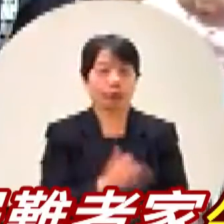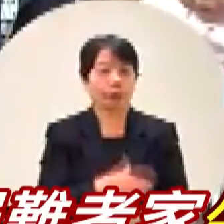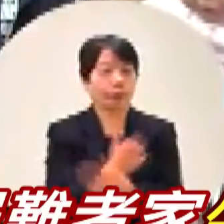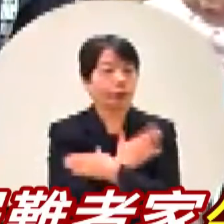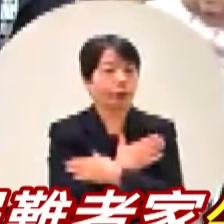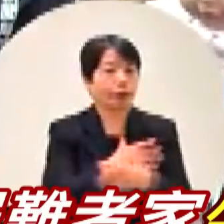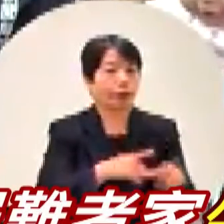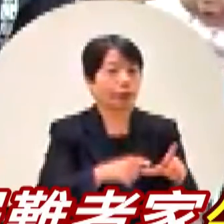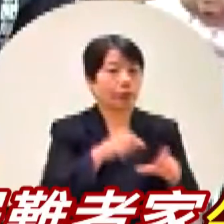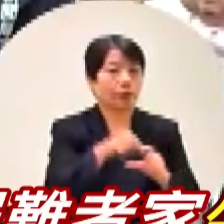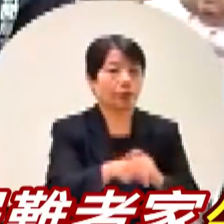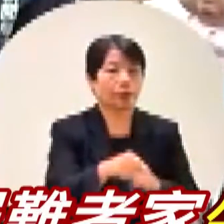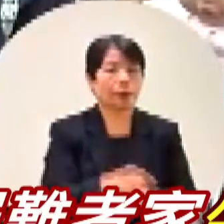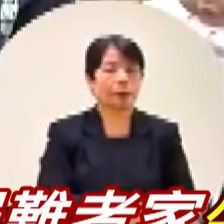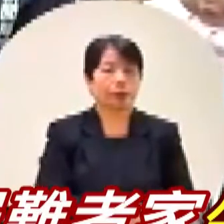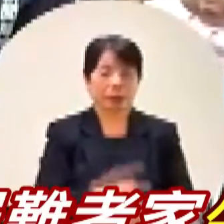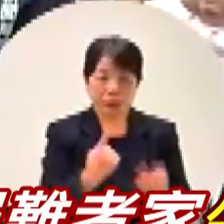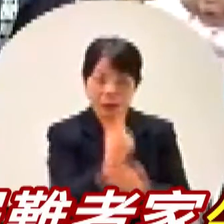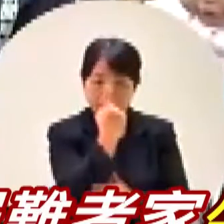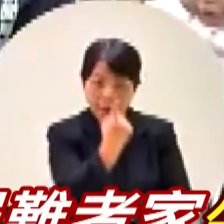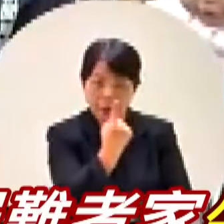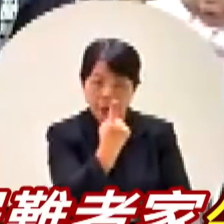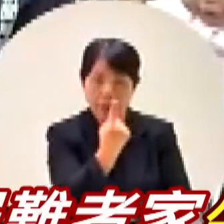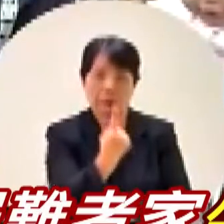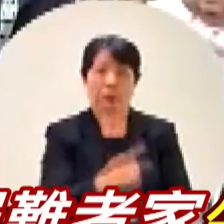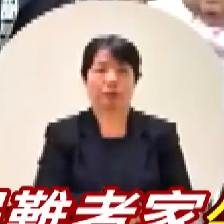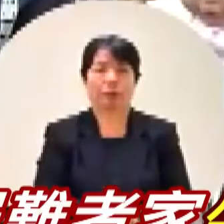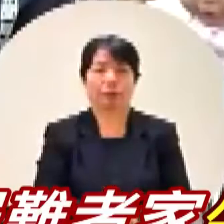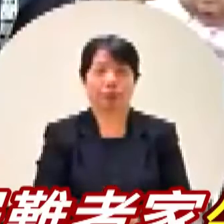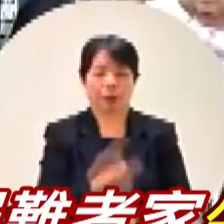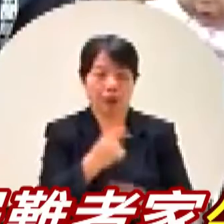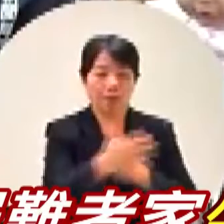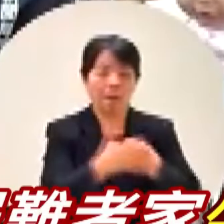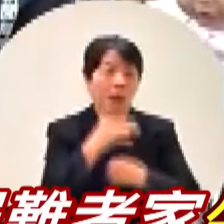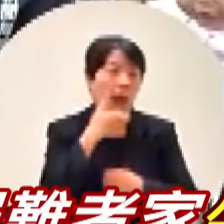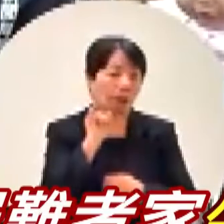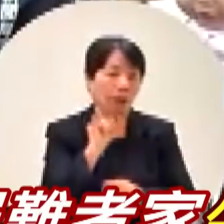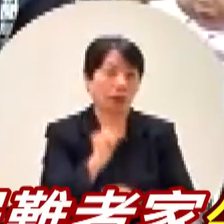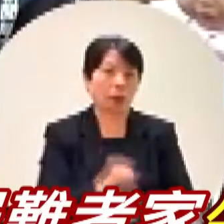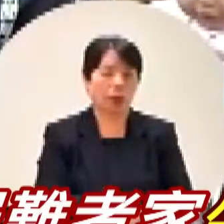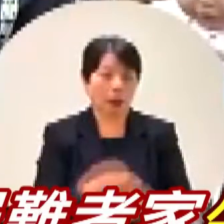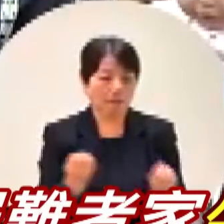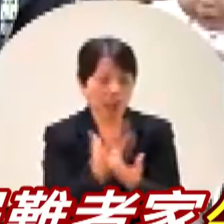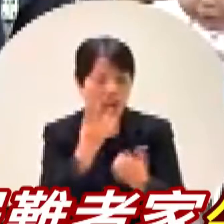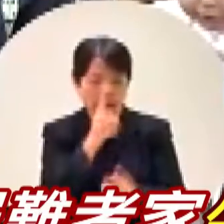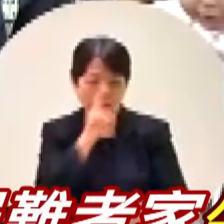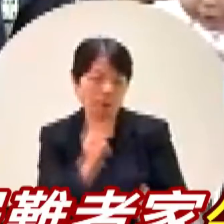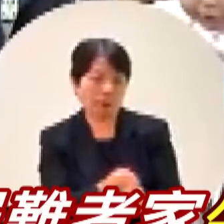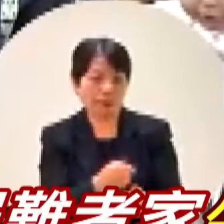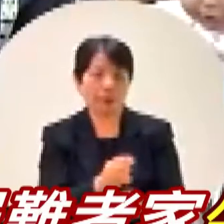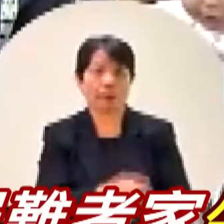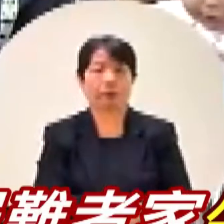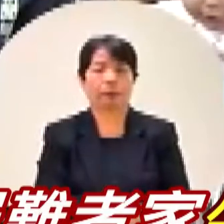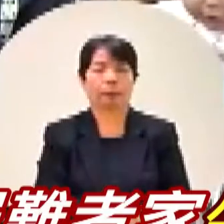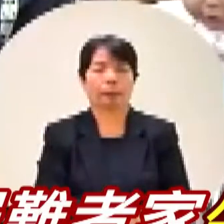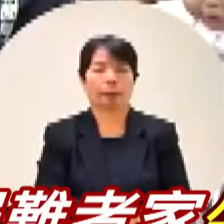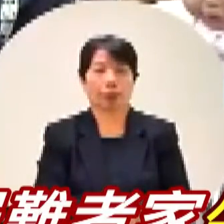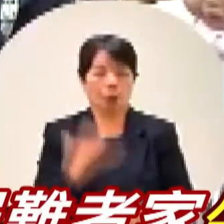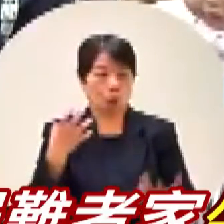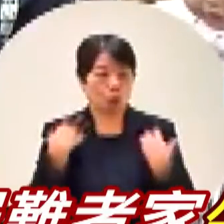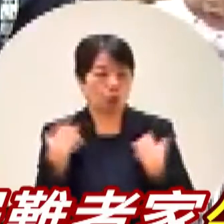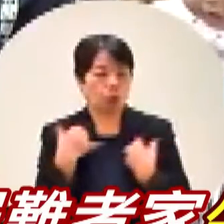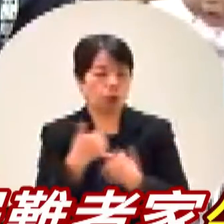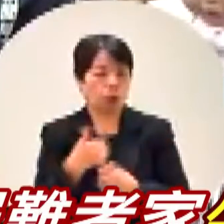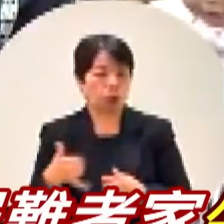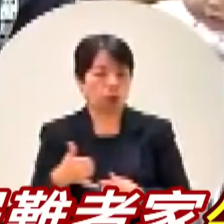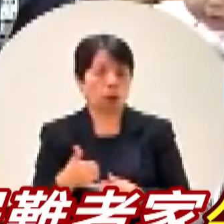有一个不止一个这一个保姆发生问题，那负责的人当然要